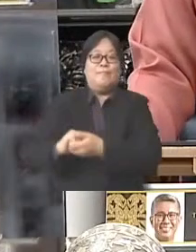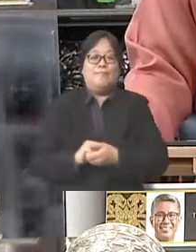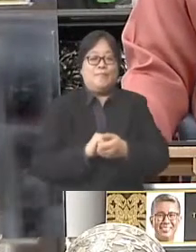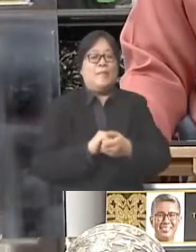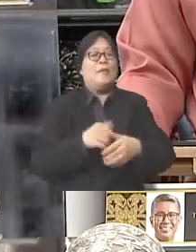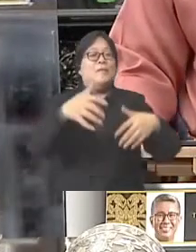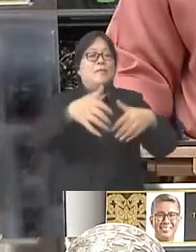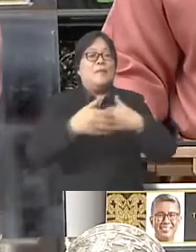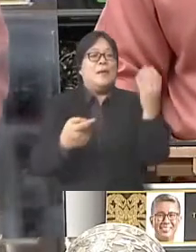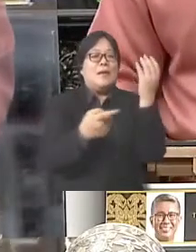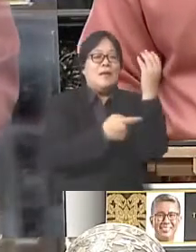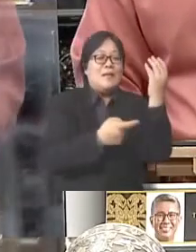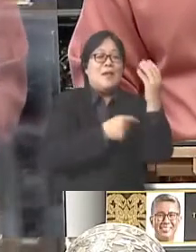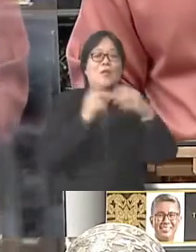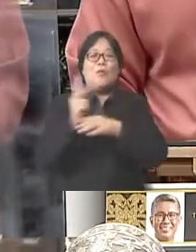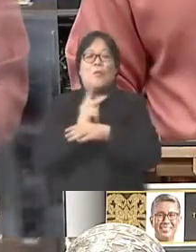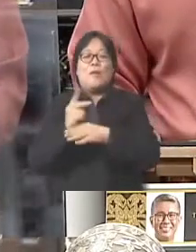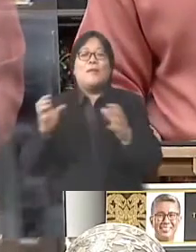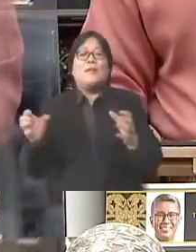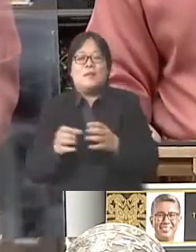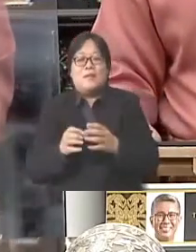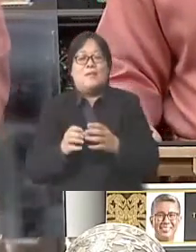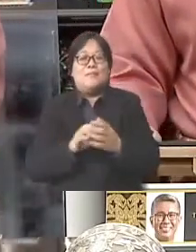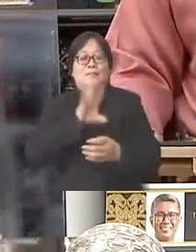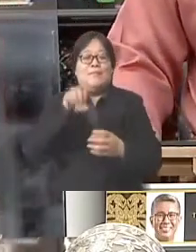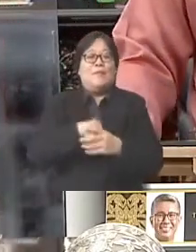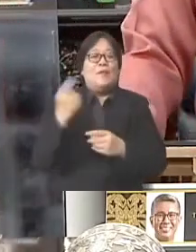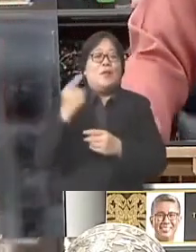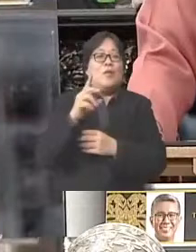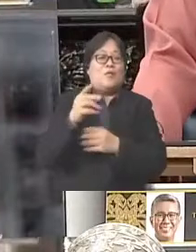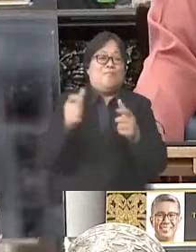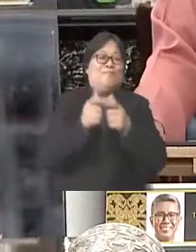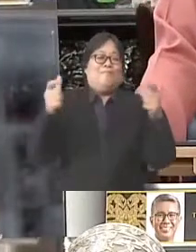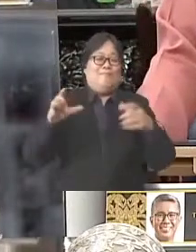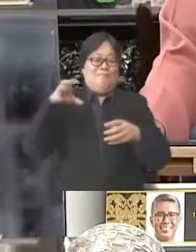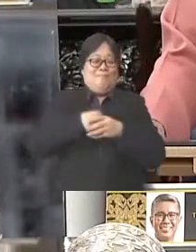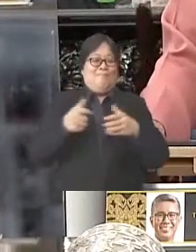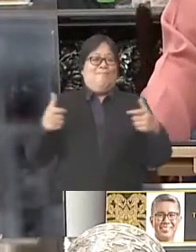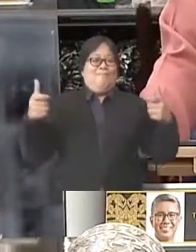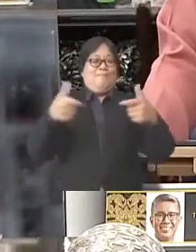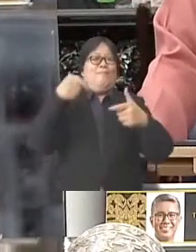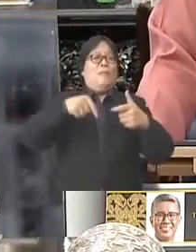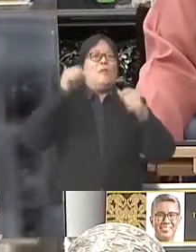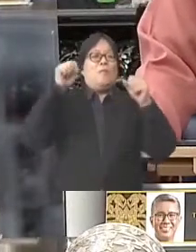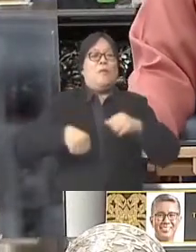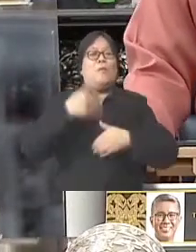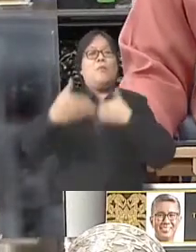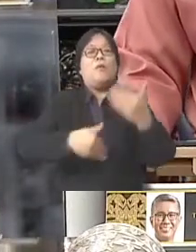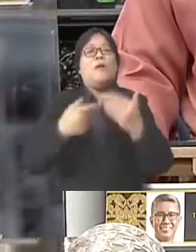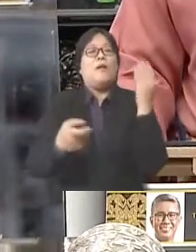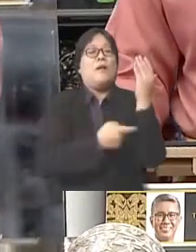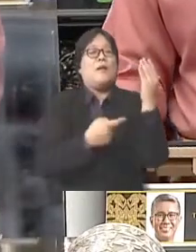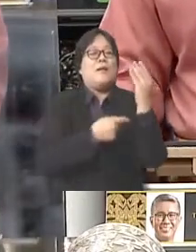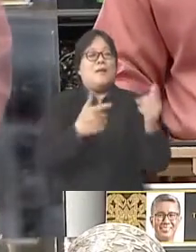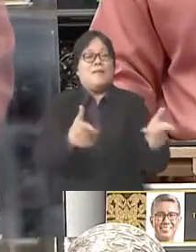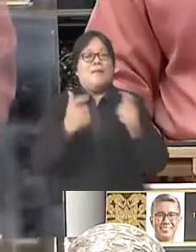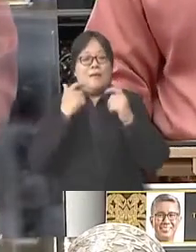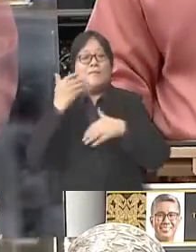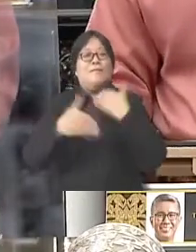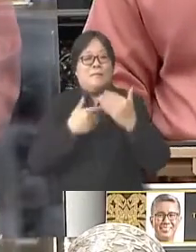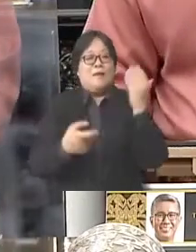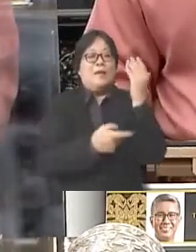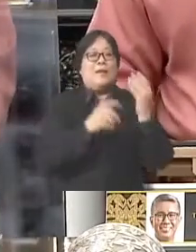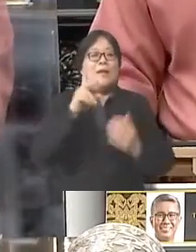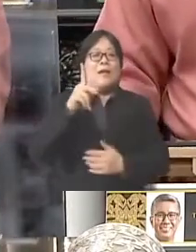pekebun kecil sawan getah dan koperasi kecil dalam satu konsorsium yang lebih besar agar mampu untuk memproses getah segera ke